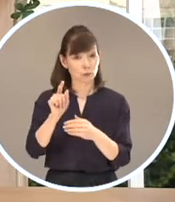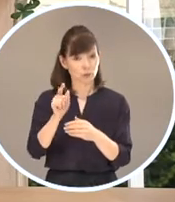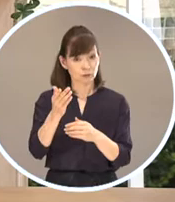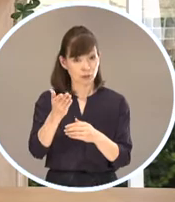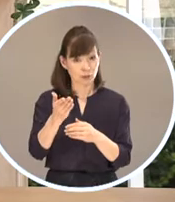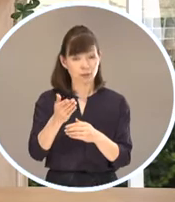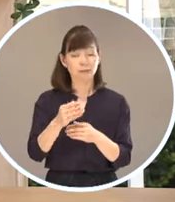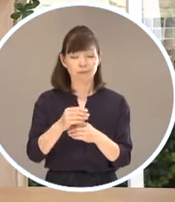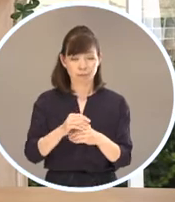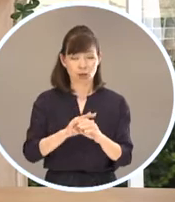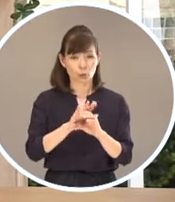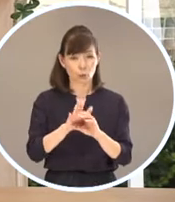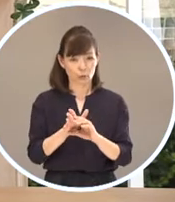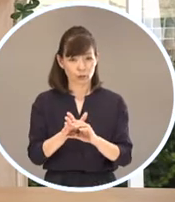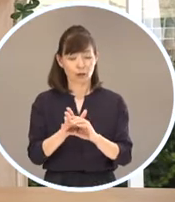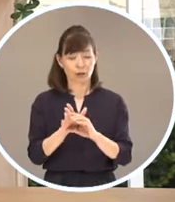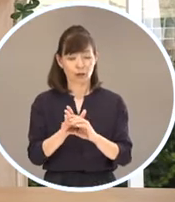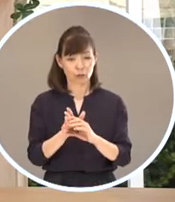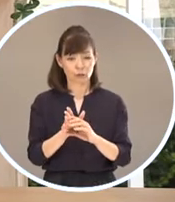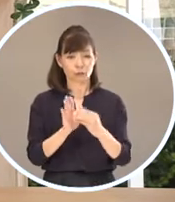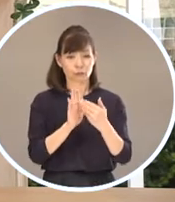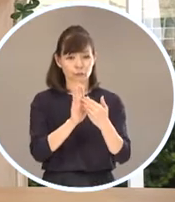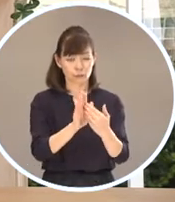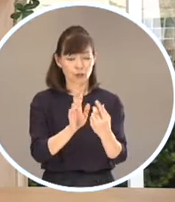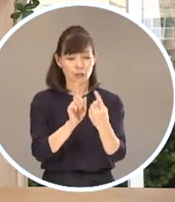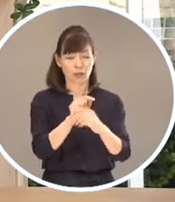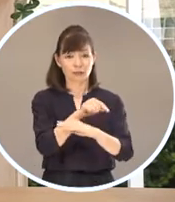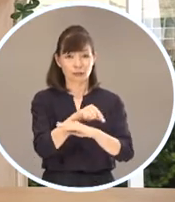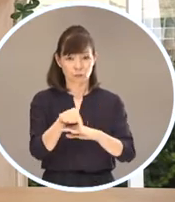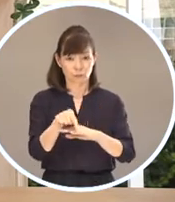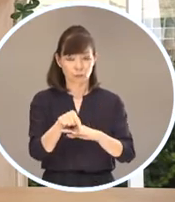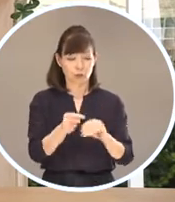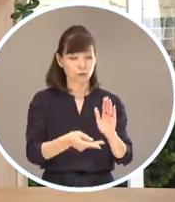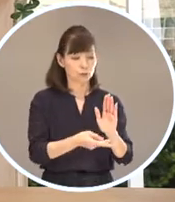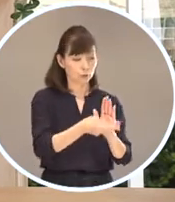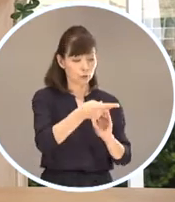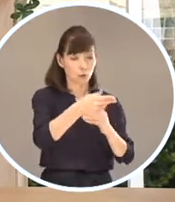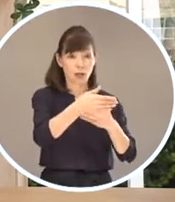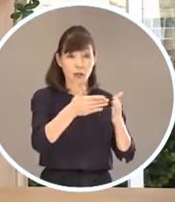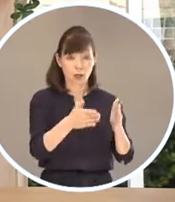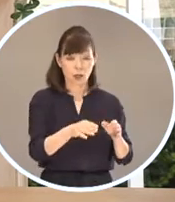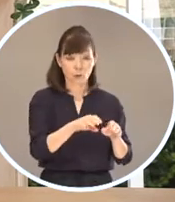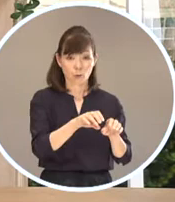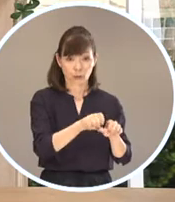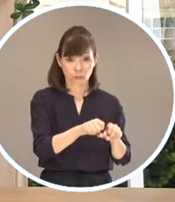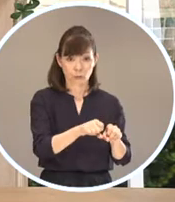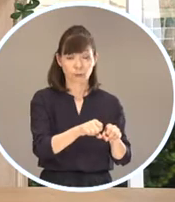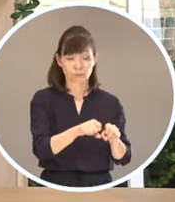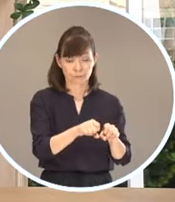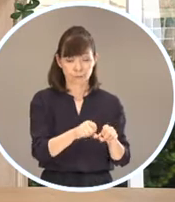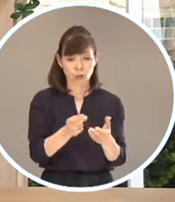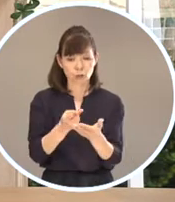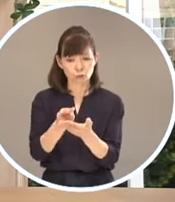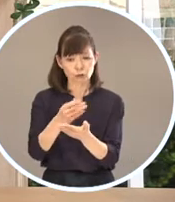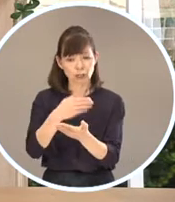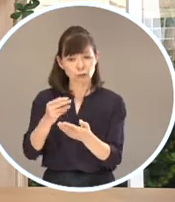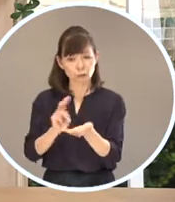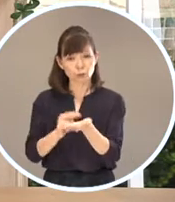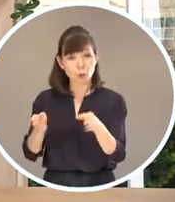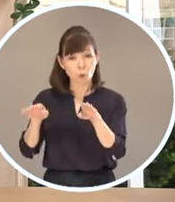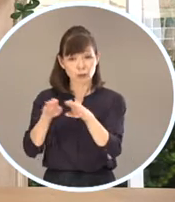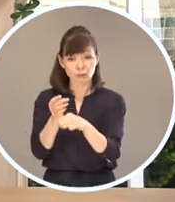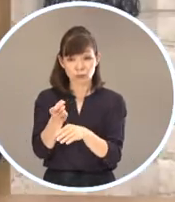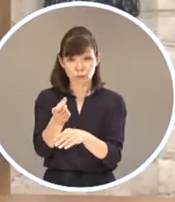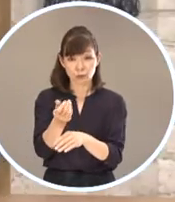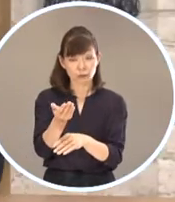ウイルスの感染症対策ですよね。宿泊療養施設を、ね、確保されているということなんですけども、そもそも入院できる病院って少